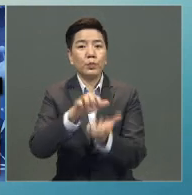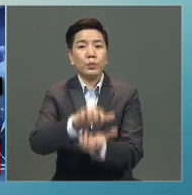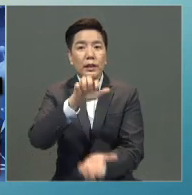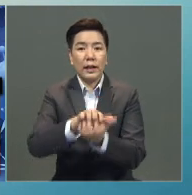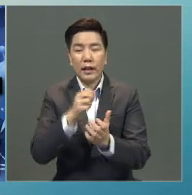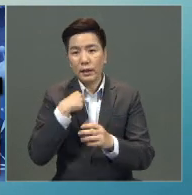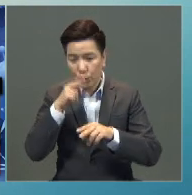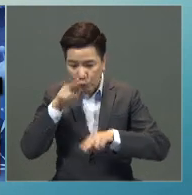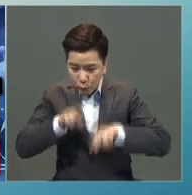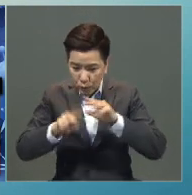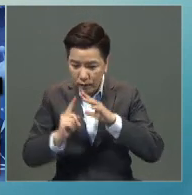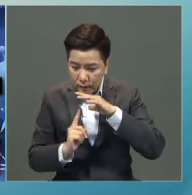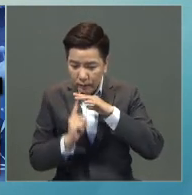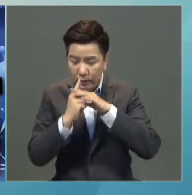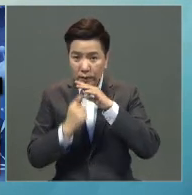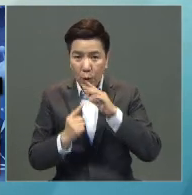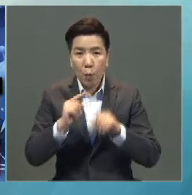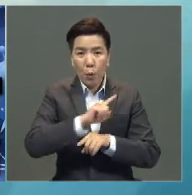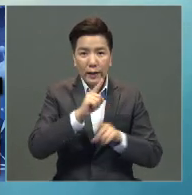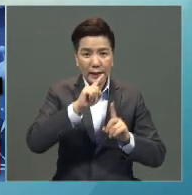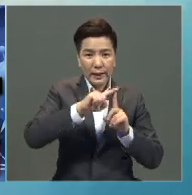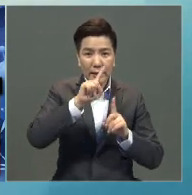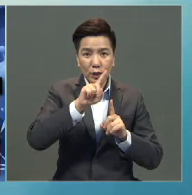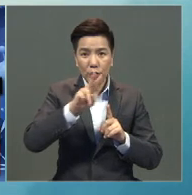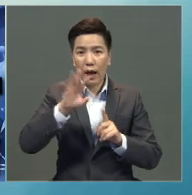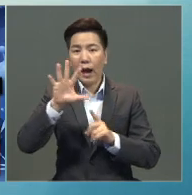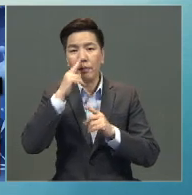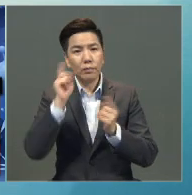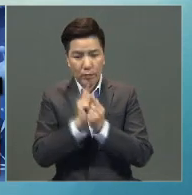กรกฎาคมนะครับเราพักเสคอทันทีนที่ที่สมุทรปราการตรวจเชื้อ5สิงหาเป็น Day 5นะครับก็ไม่พบว่ามีอาการนะครับก็